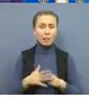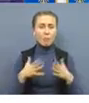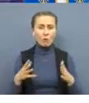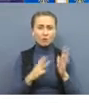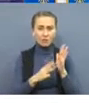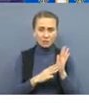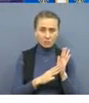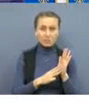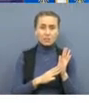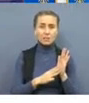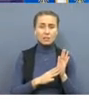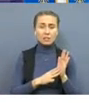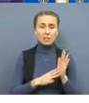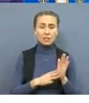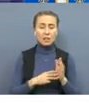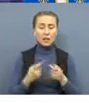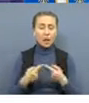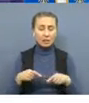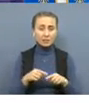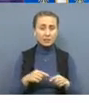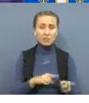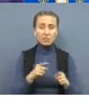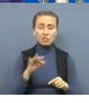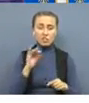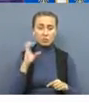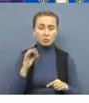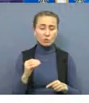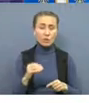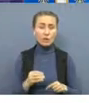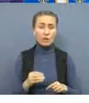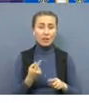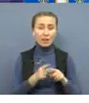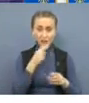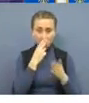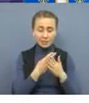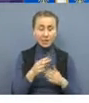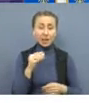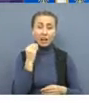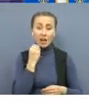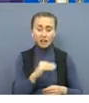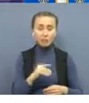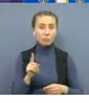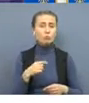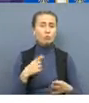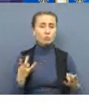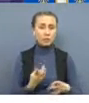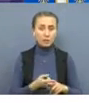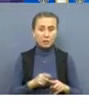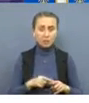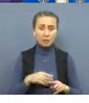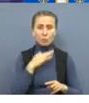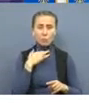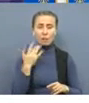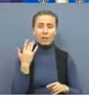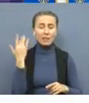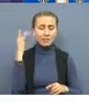стандарт ISO, знак качества. Это очень высокий показатель. Почему нам нужны стандарты? Потому что к нам приходит очень много иностранных